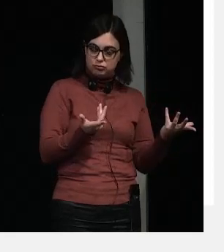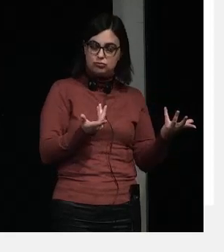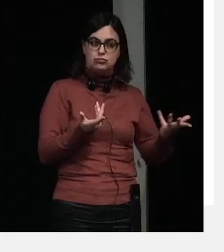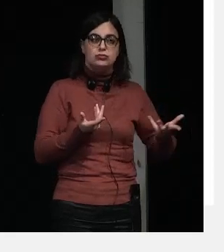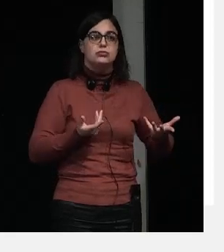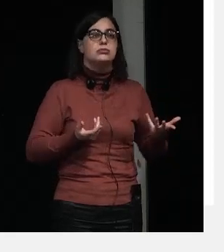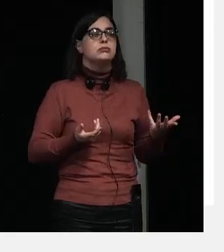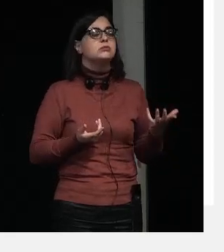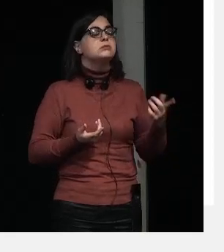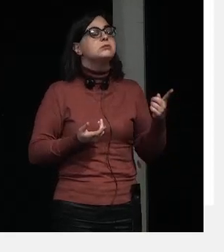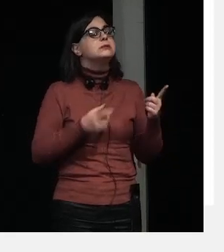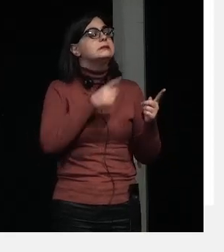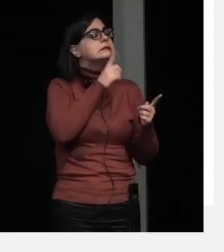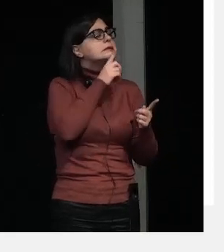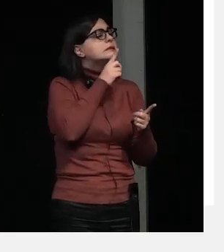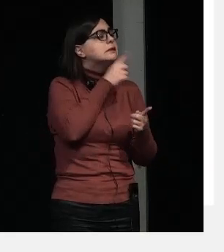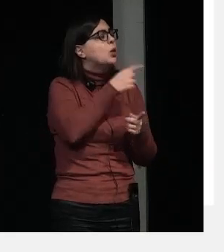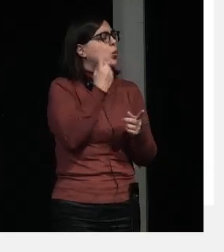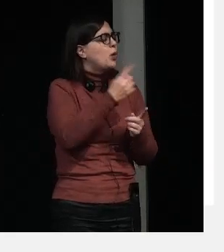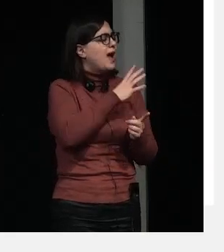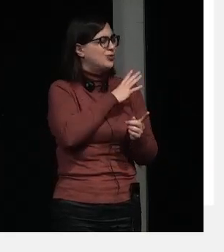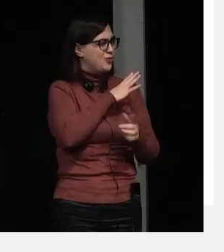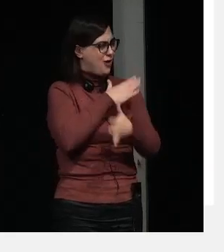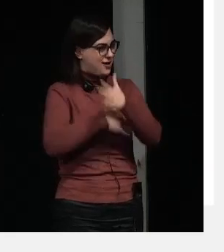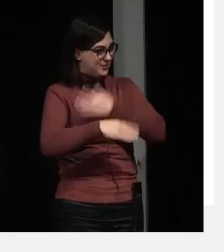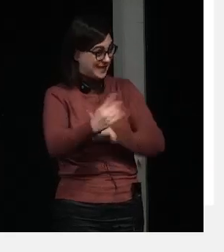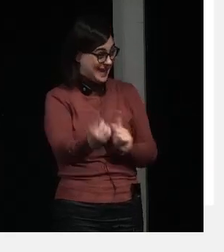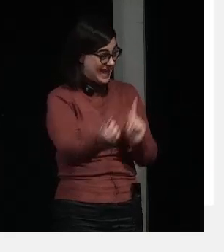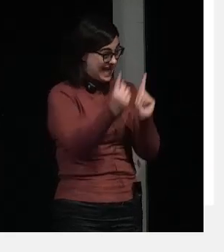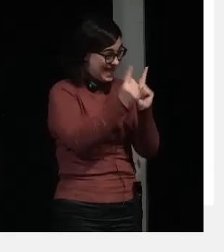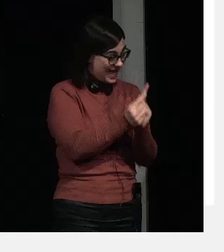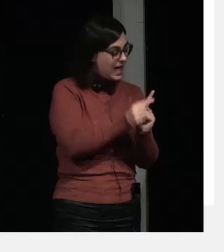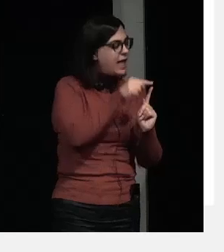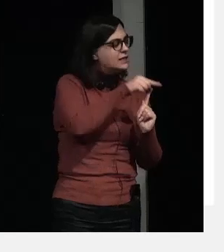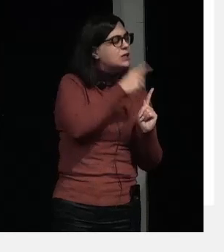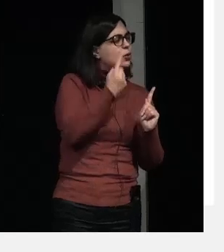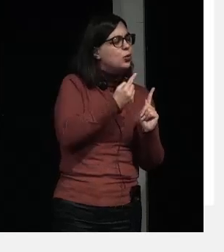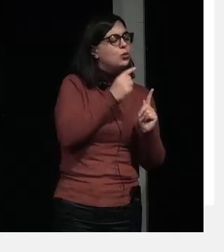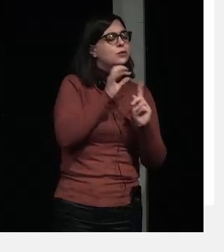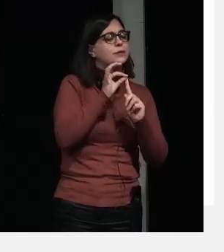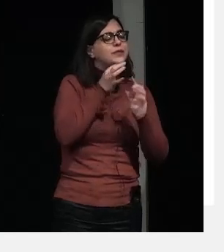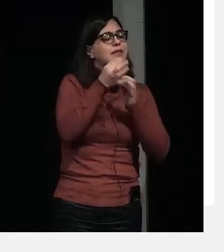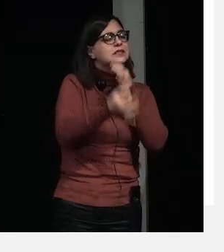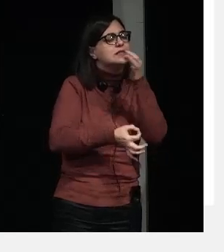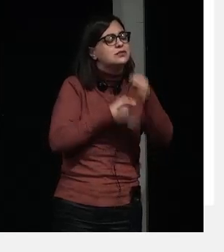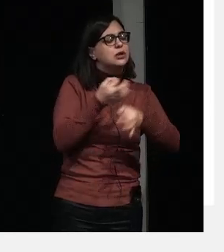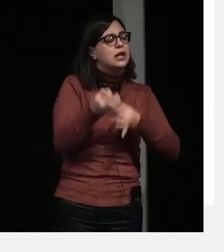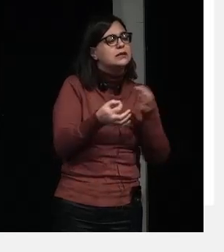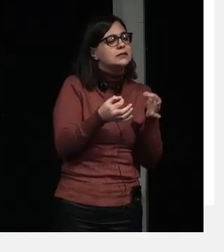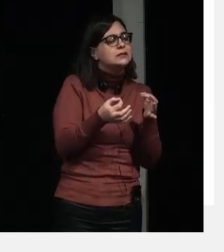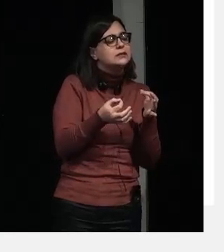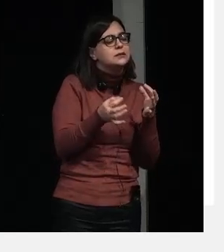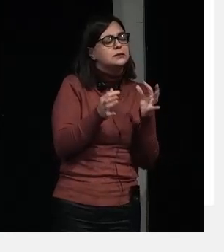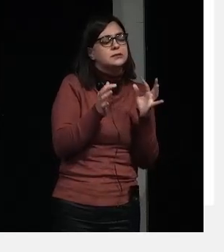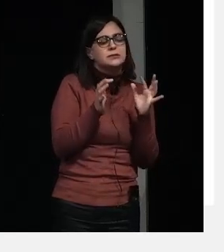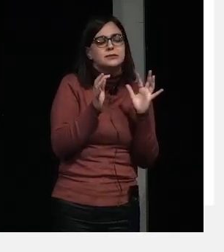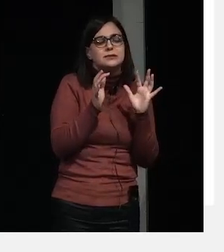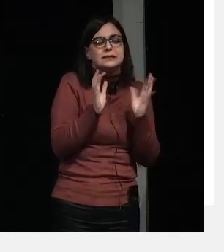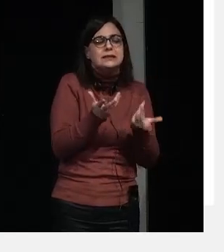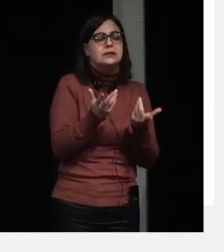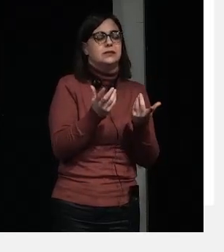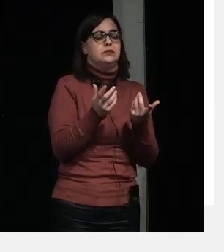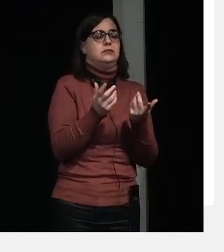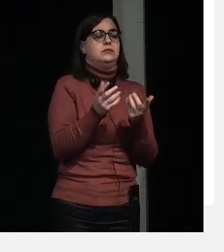ποιες είναι κάποιες από τις συμβουλές που δίνετε σε αυτά, για το πώς